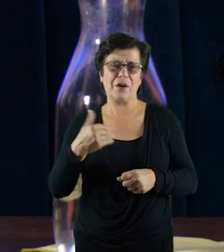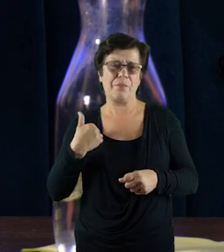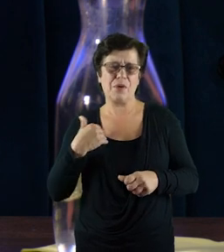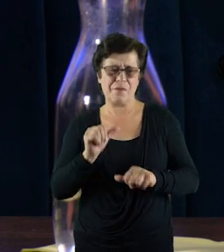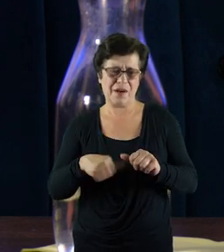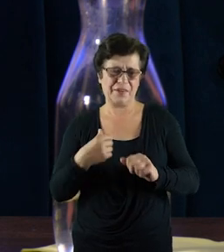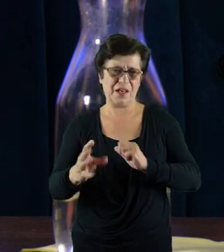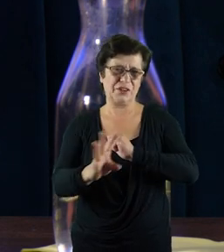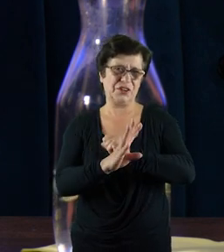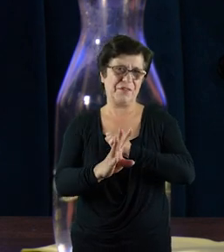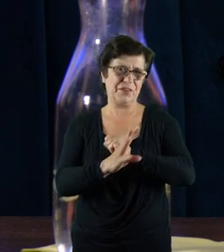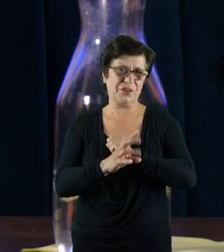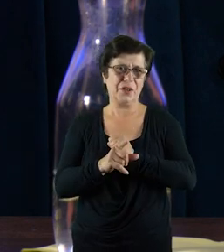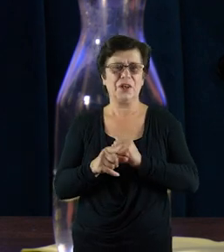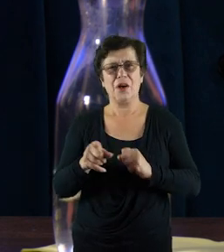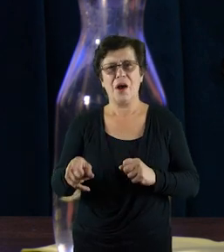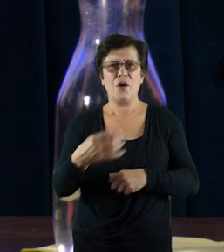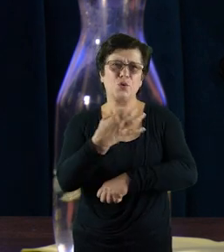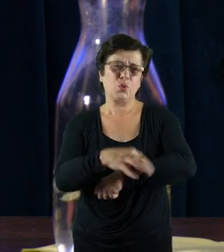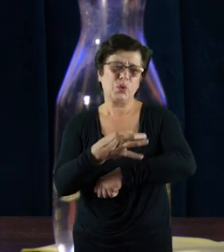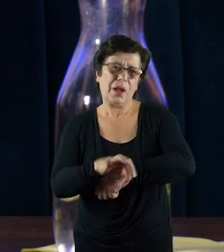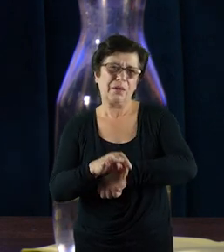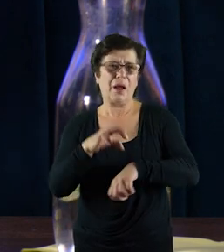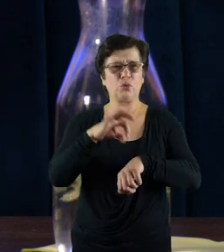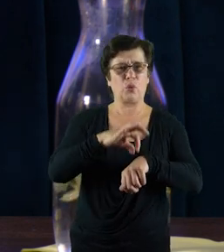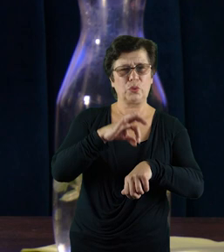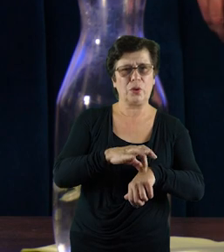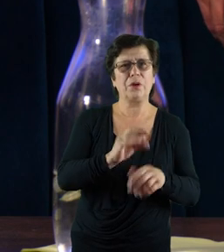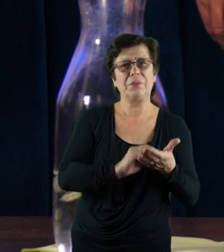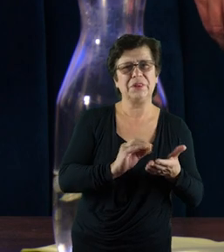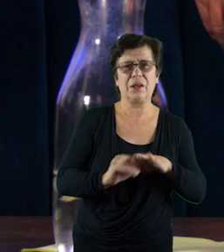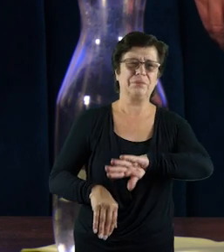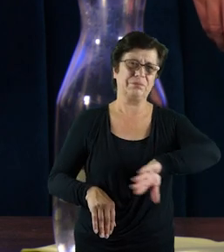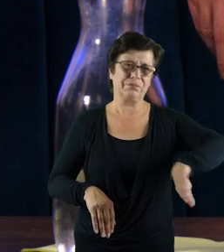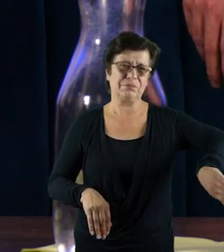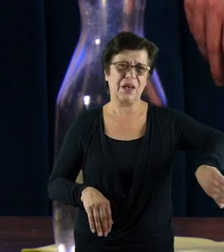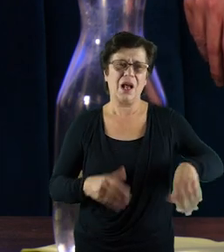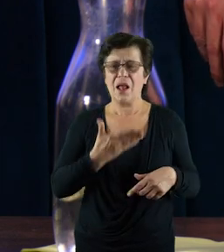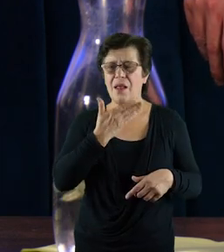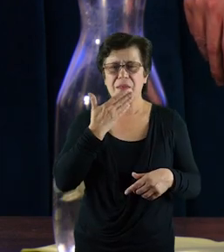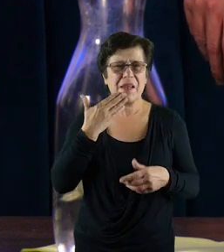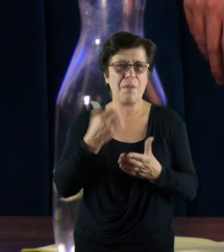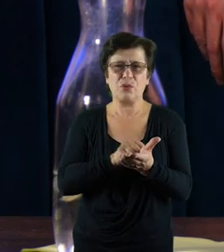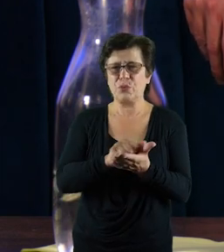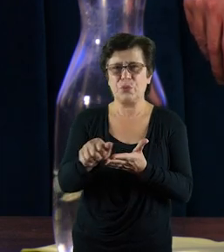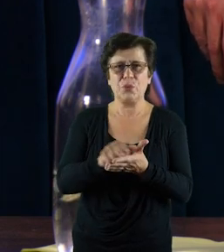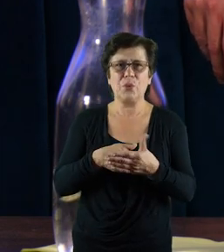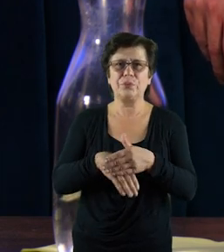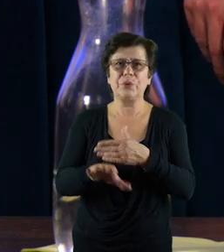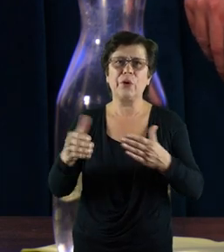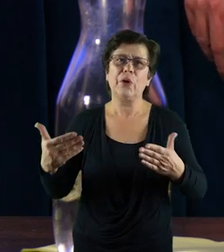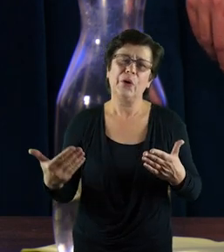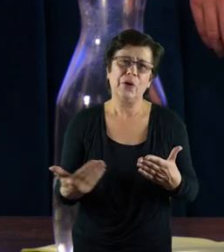nie wspominając o jakichś akademickich typu prace doktorskie. Natomiast nie wyszło żadne kompleksowe opracowanie